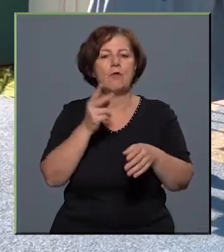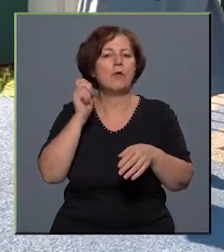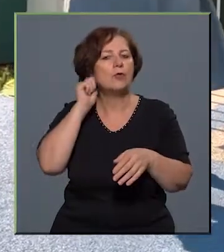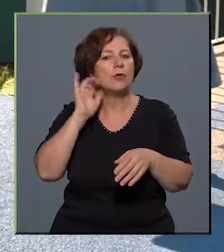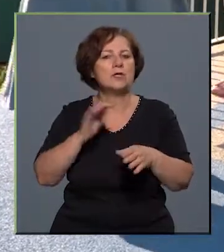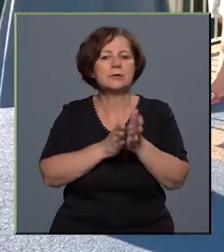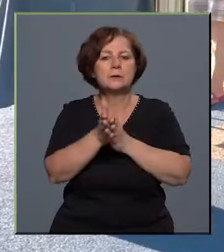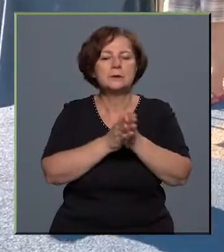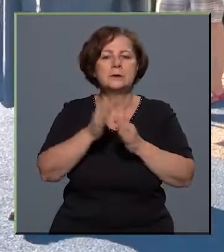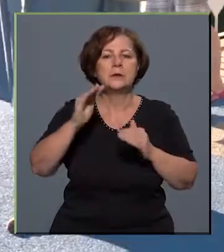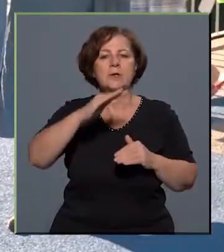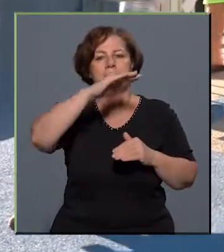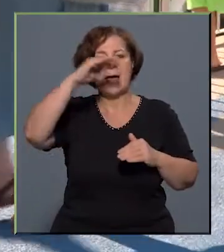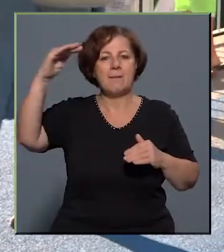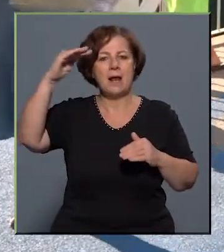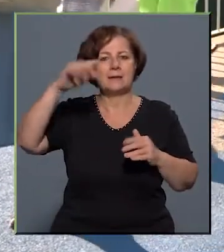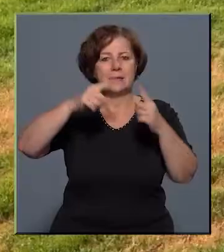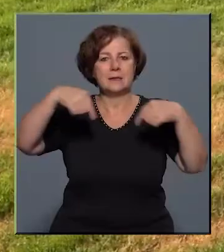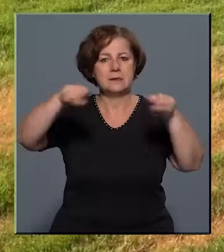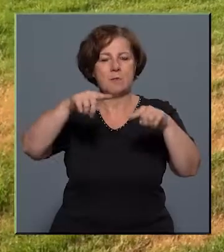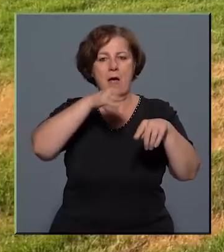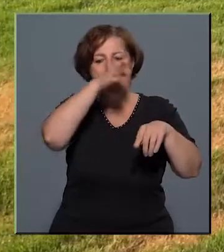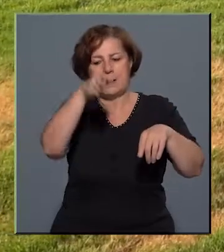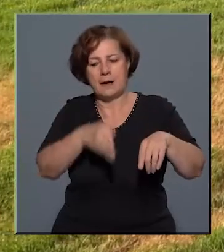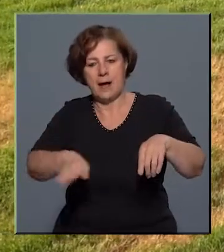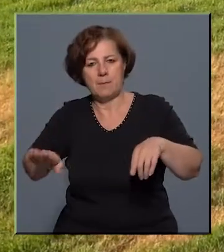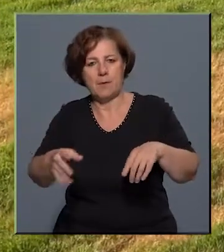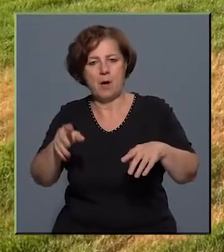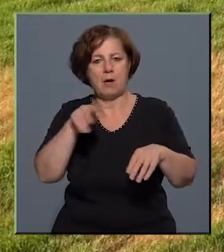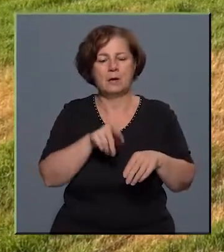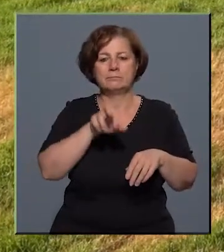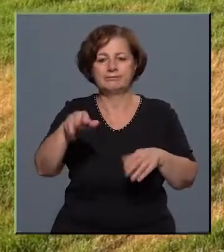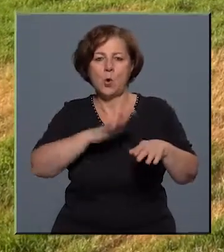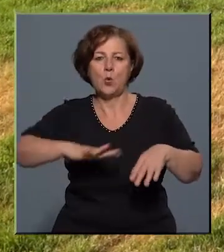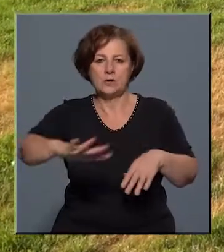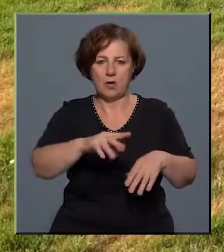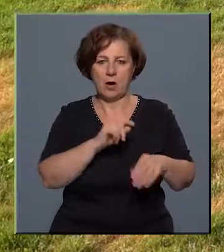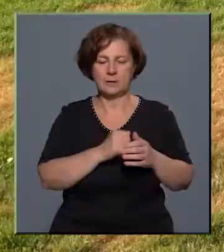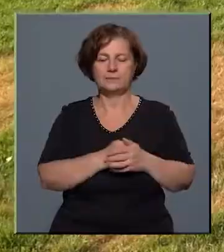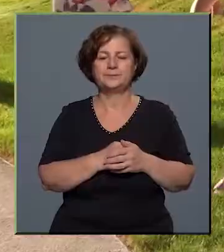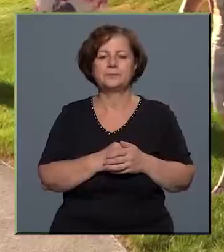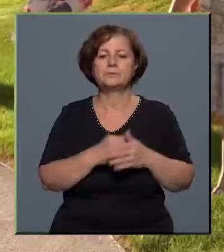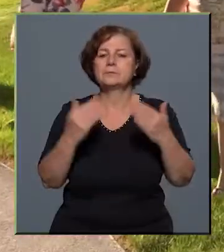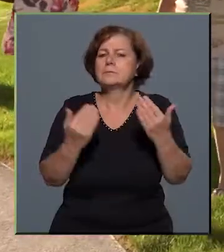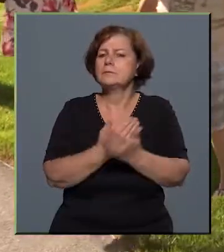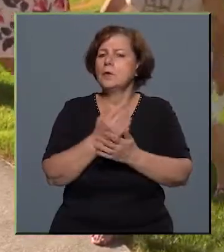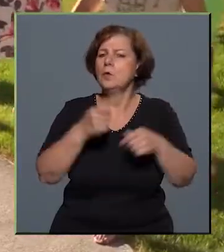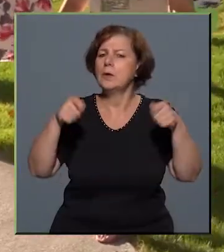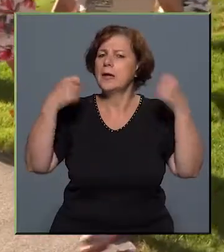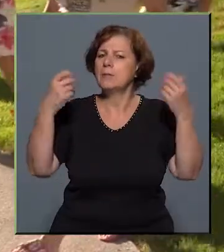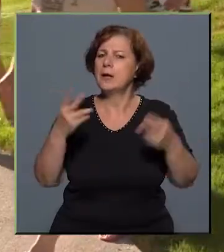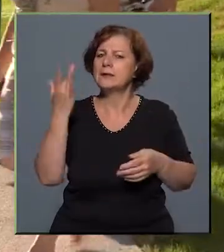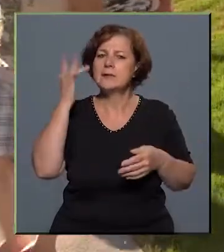emeleti szobákból is egy rámpa segítségével közvetlenül megközelíthetik a gyerekek az udvart. Egy új épület